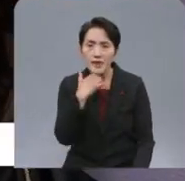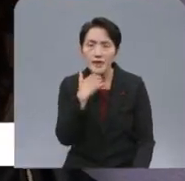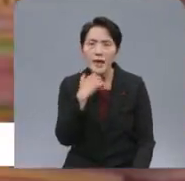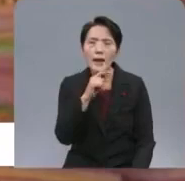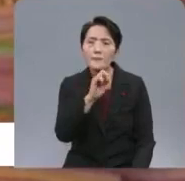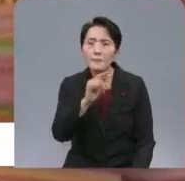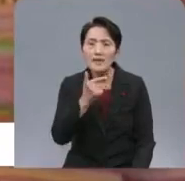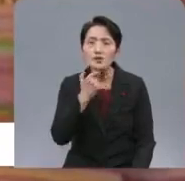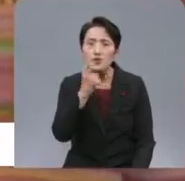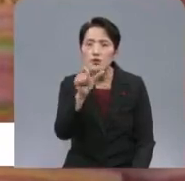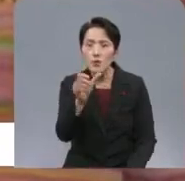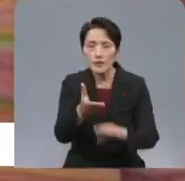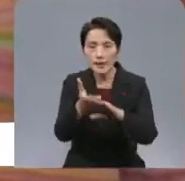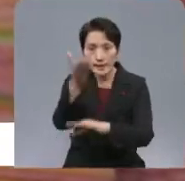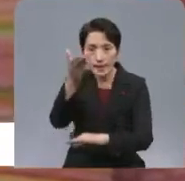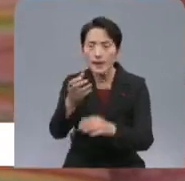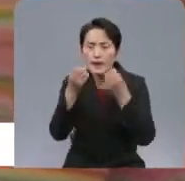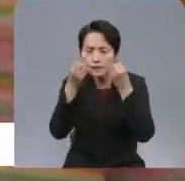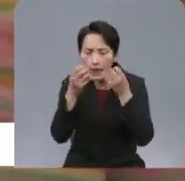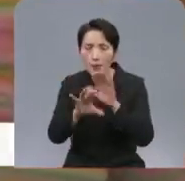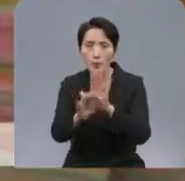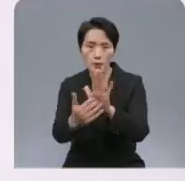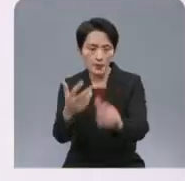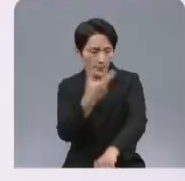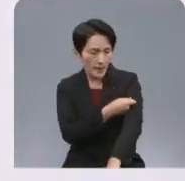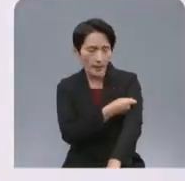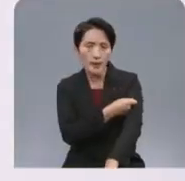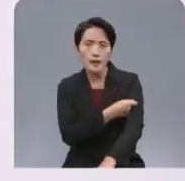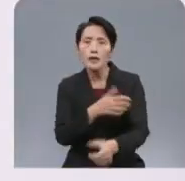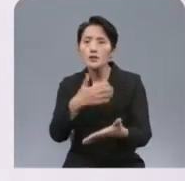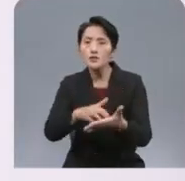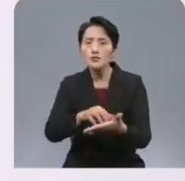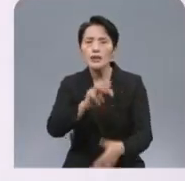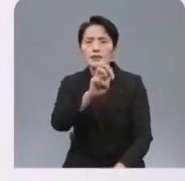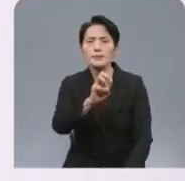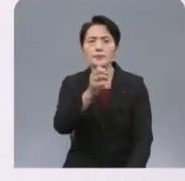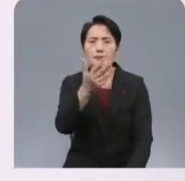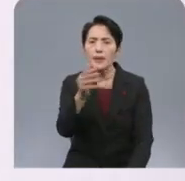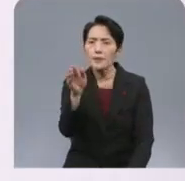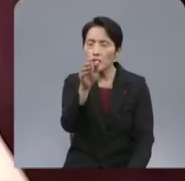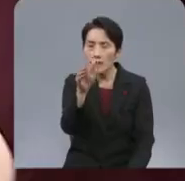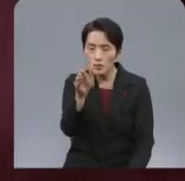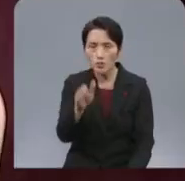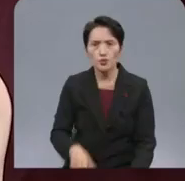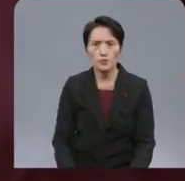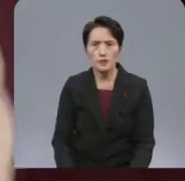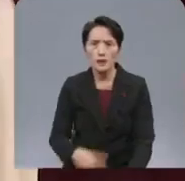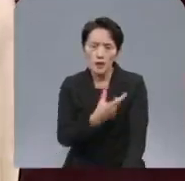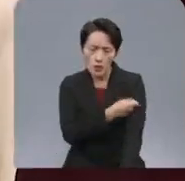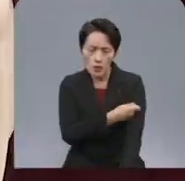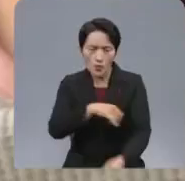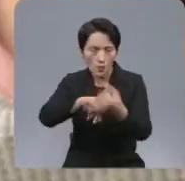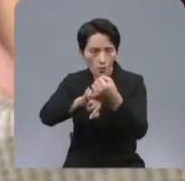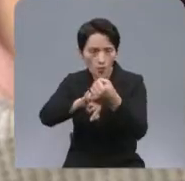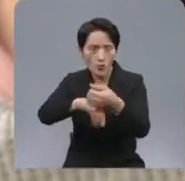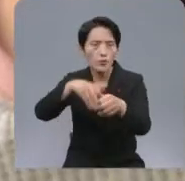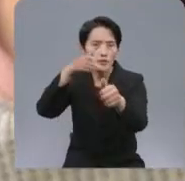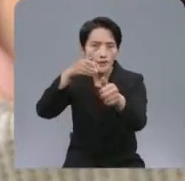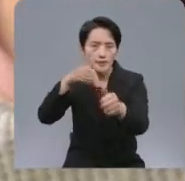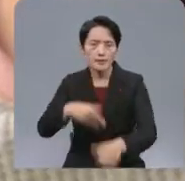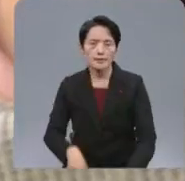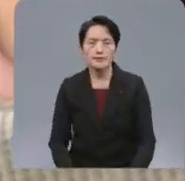в прежнем режиме приостановлены расширение авиасообщения с Китаем и все рейсы туда прибывают в